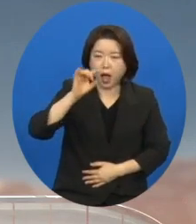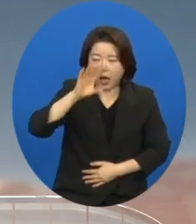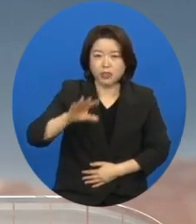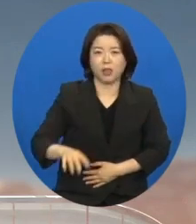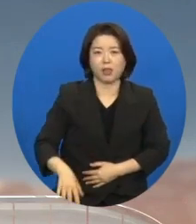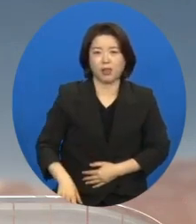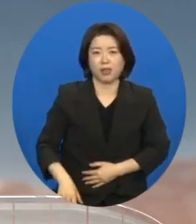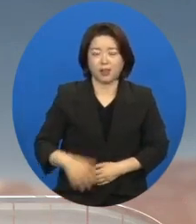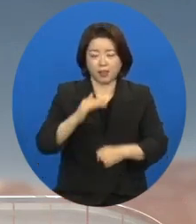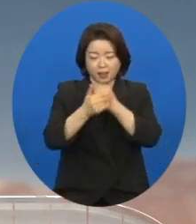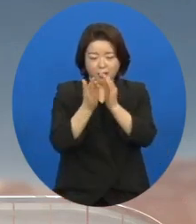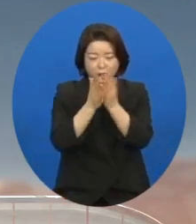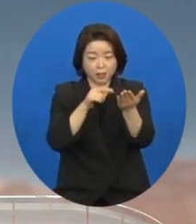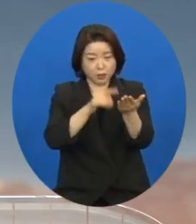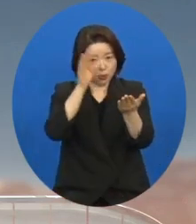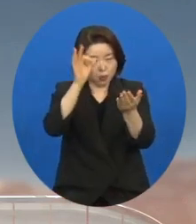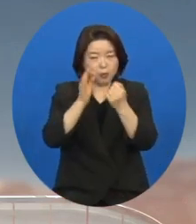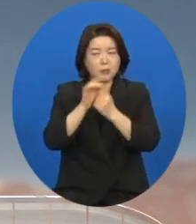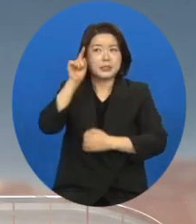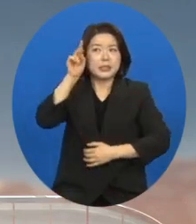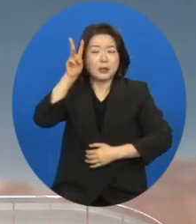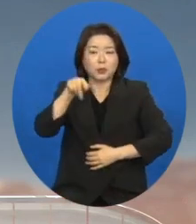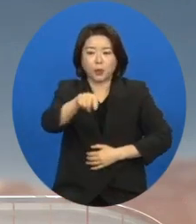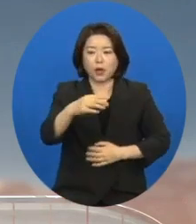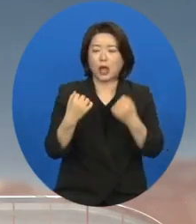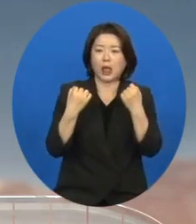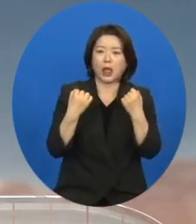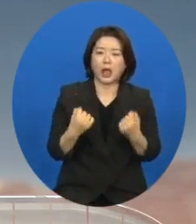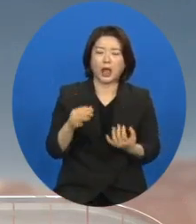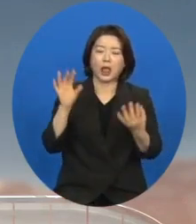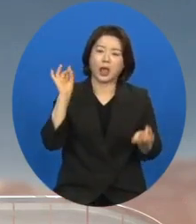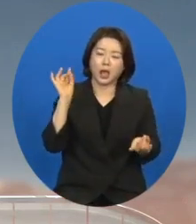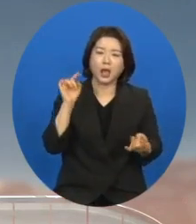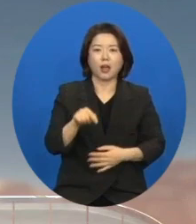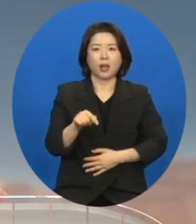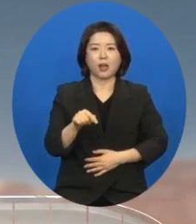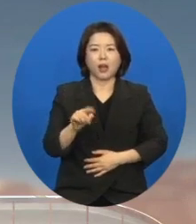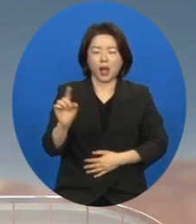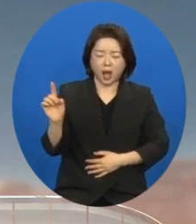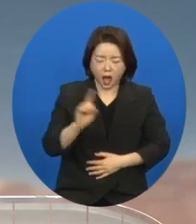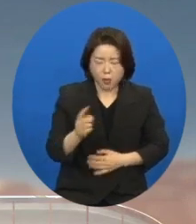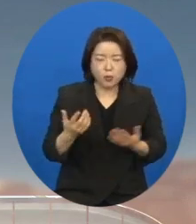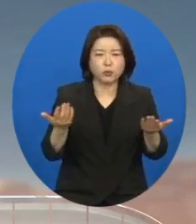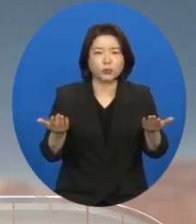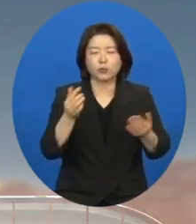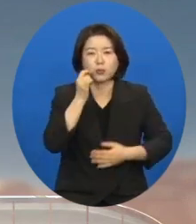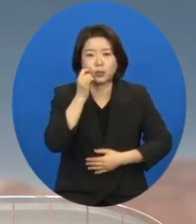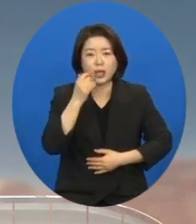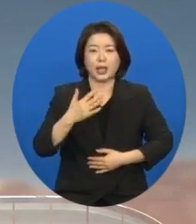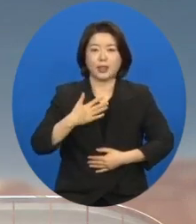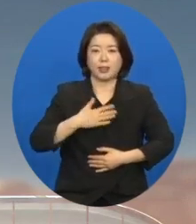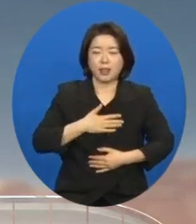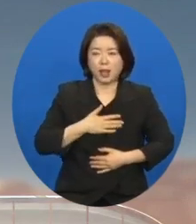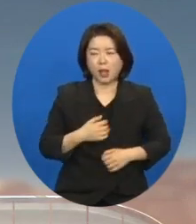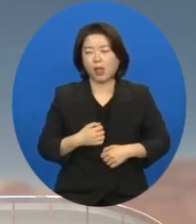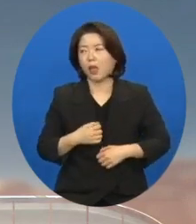3일을 거기에 머물러요. 그러니까 아무것도 할 수 없는 3일, 무기력한 3일, 나의 무기력과